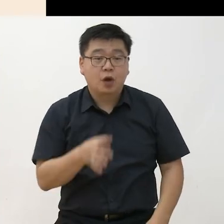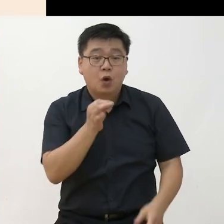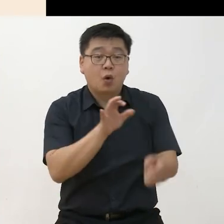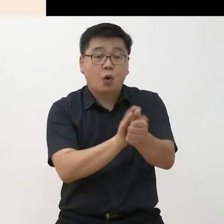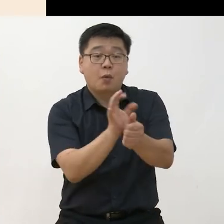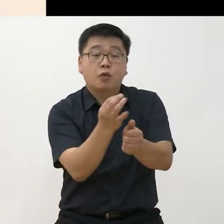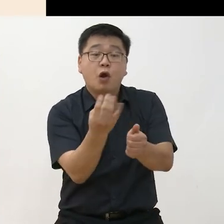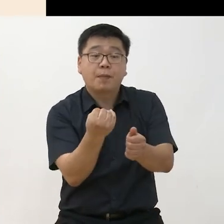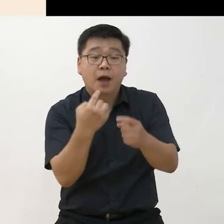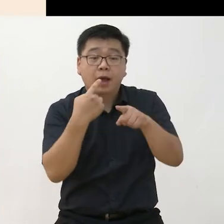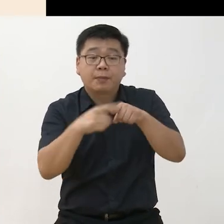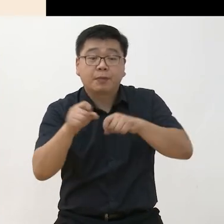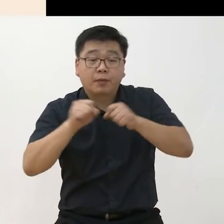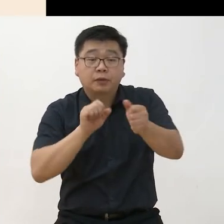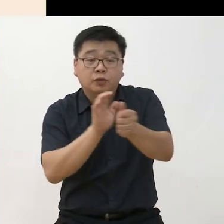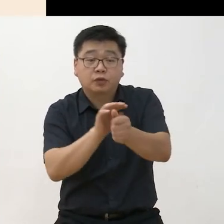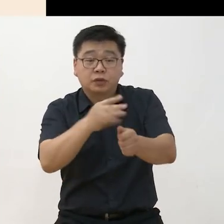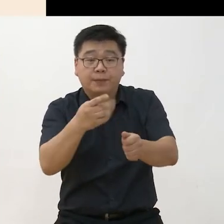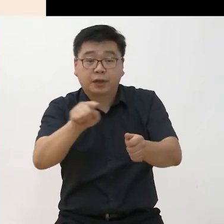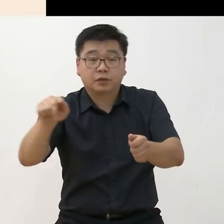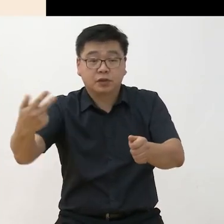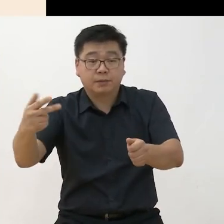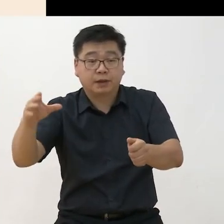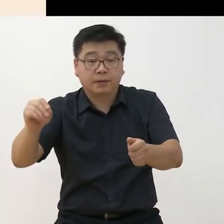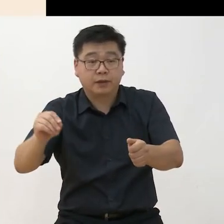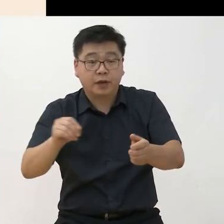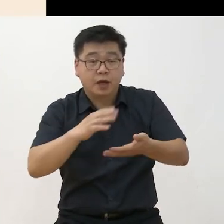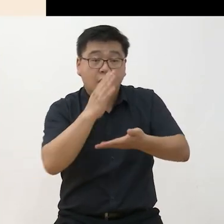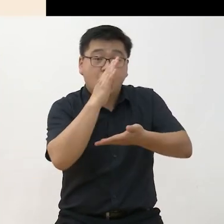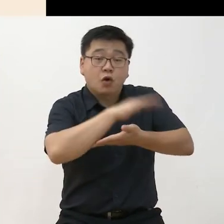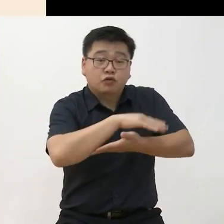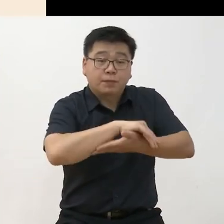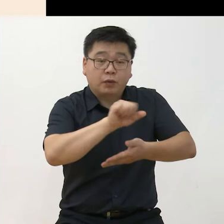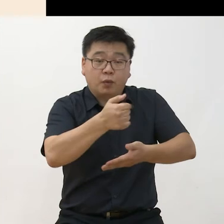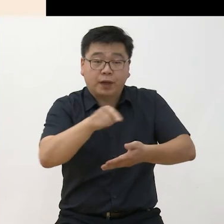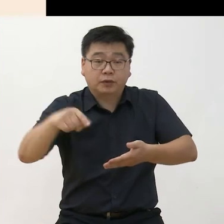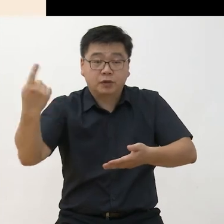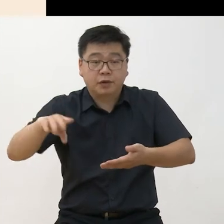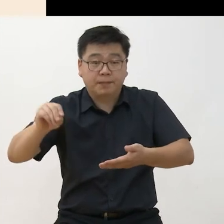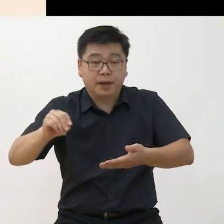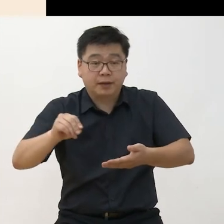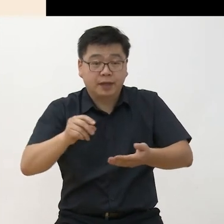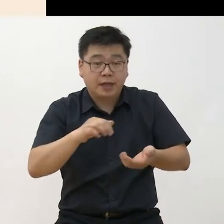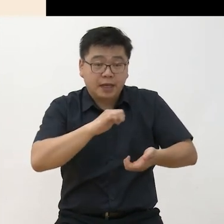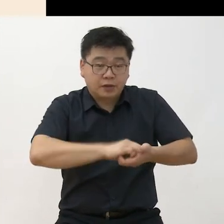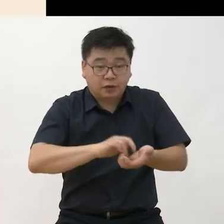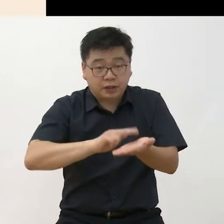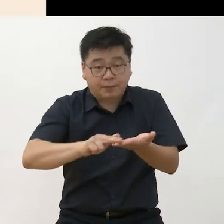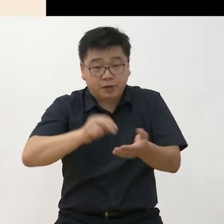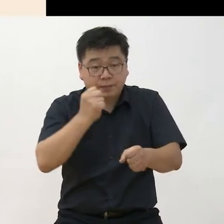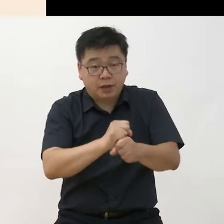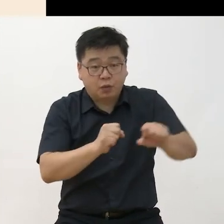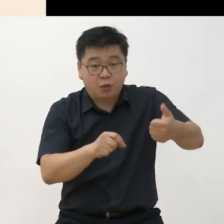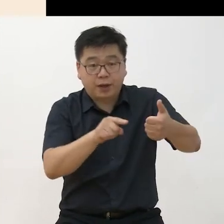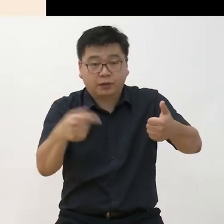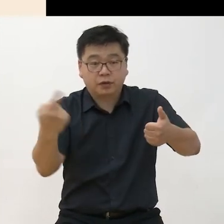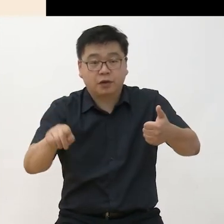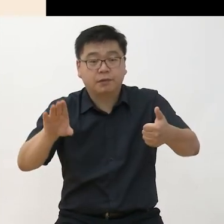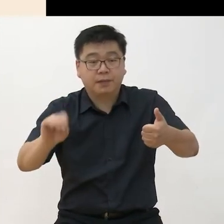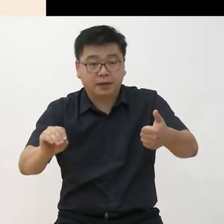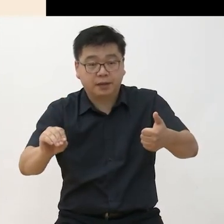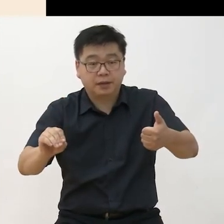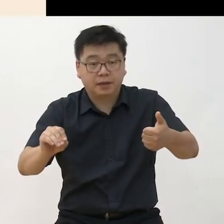규모는 비평활동 지원은 400에서 700, 출판은 500에서 1000만 원, 그리고 간행물은 500만 원에서 1000만